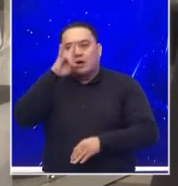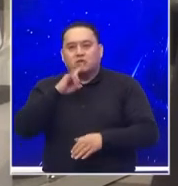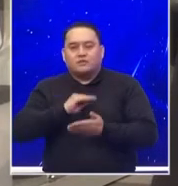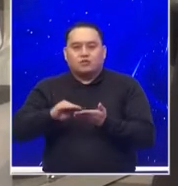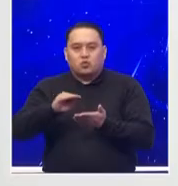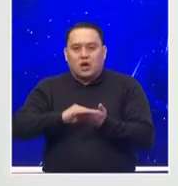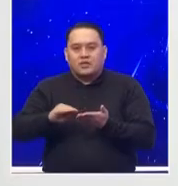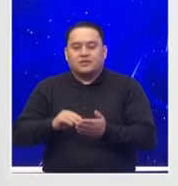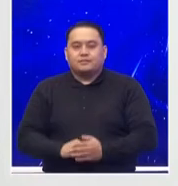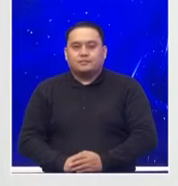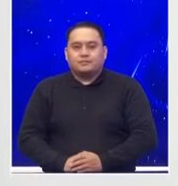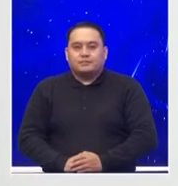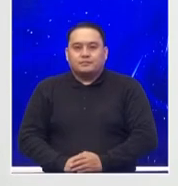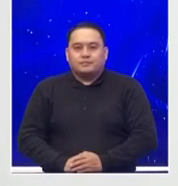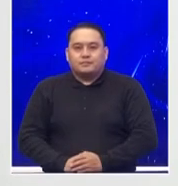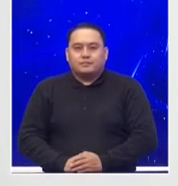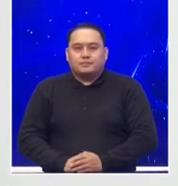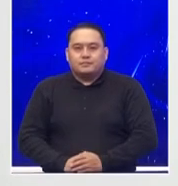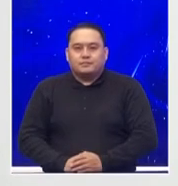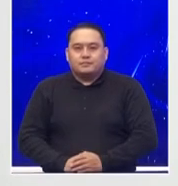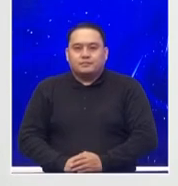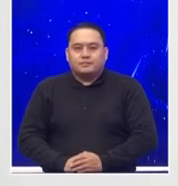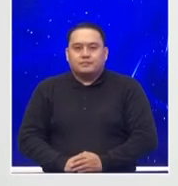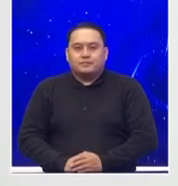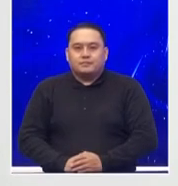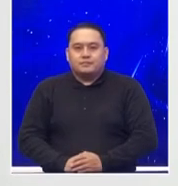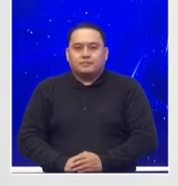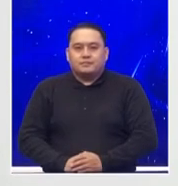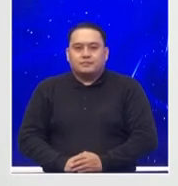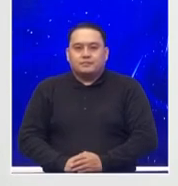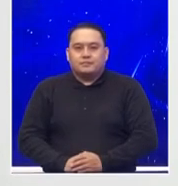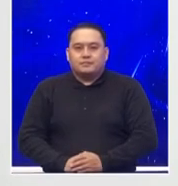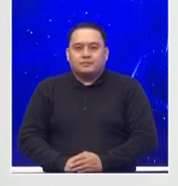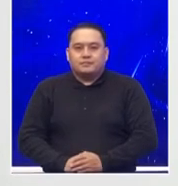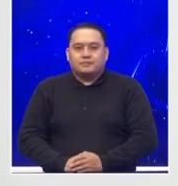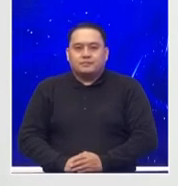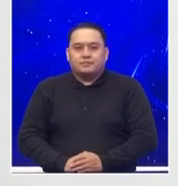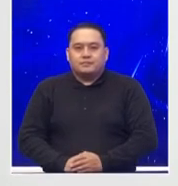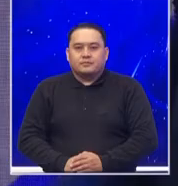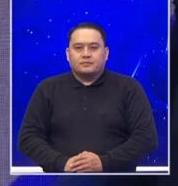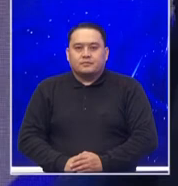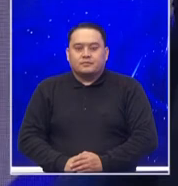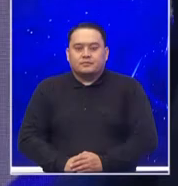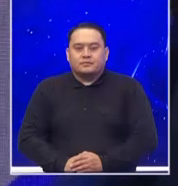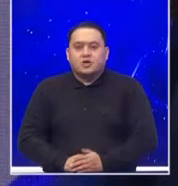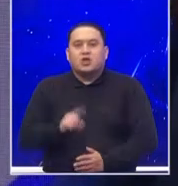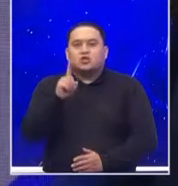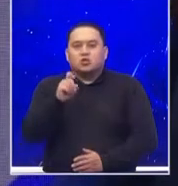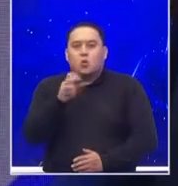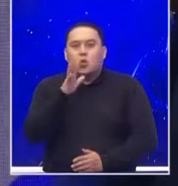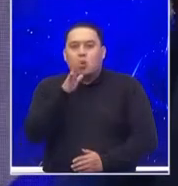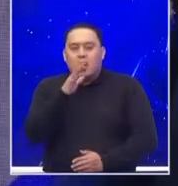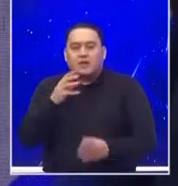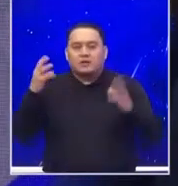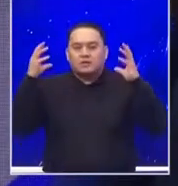журналистики азар радио свин шалкар радиуса элтон и jahres а вот уже сто лет на просторах